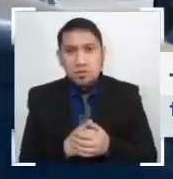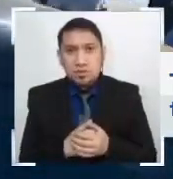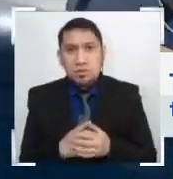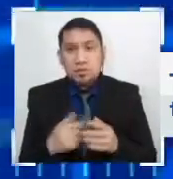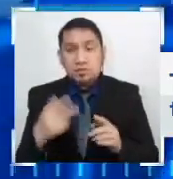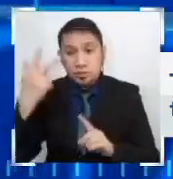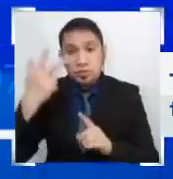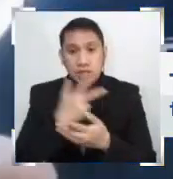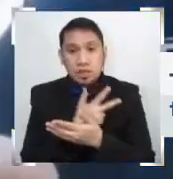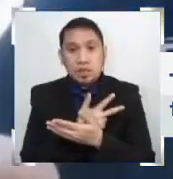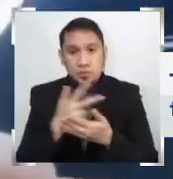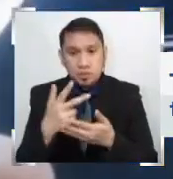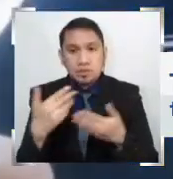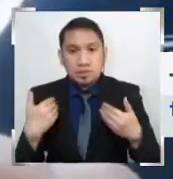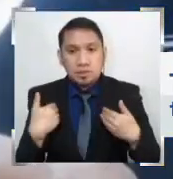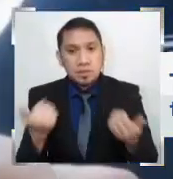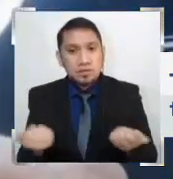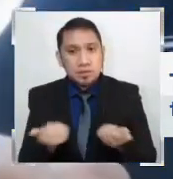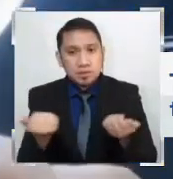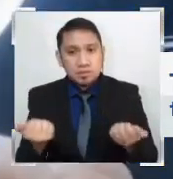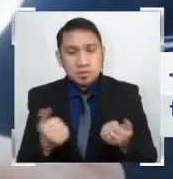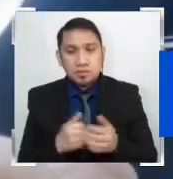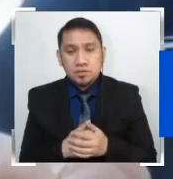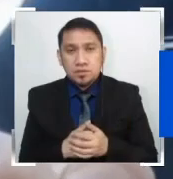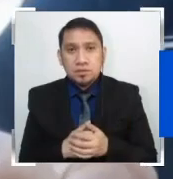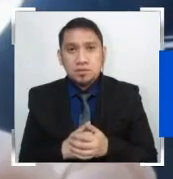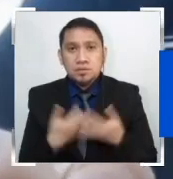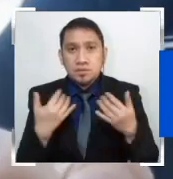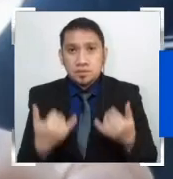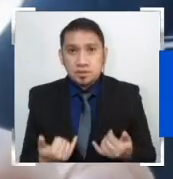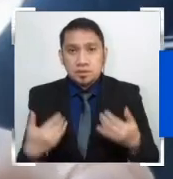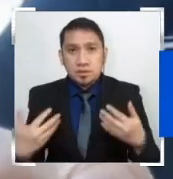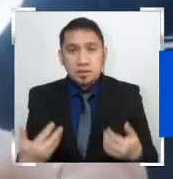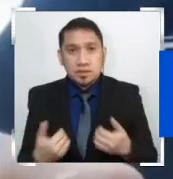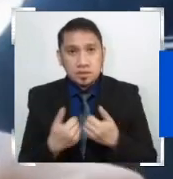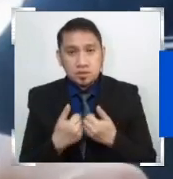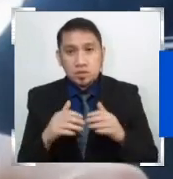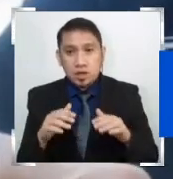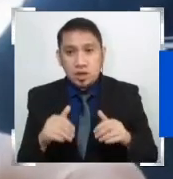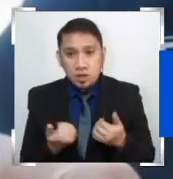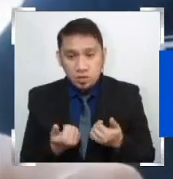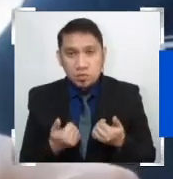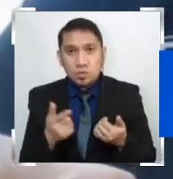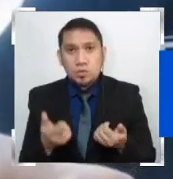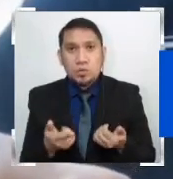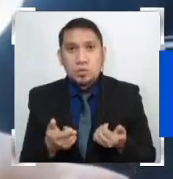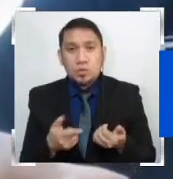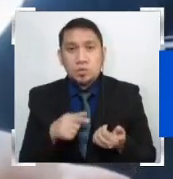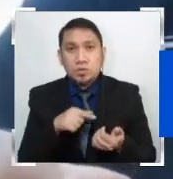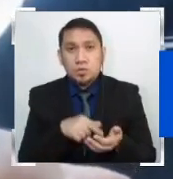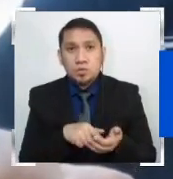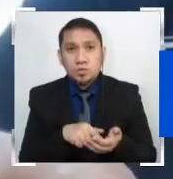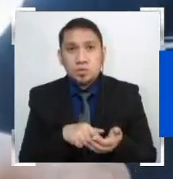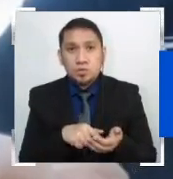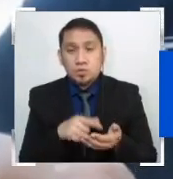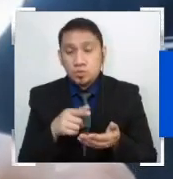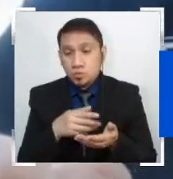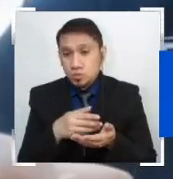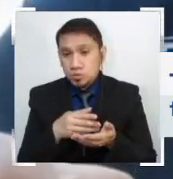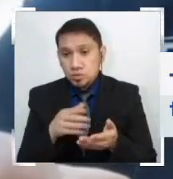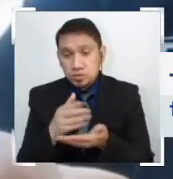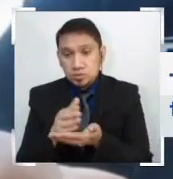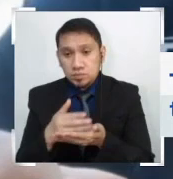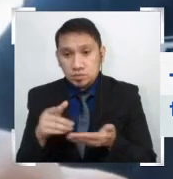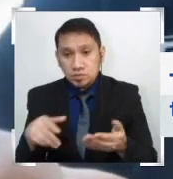ayon sa DOE. The challenge is how to bring the petroleum products to the end users. And that is why Director Rino Abad was